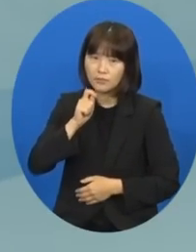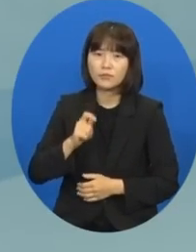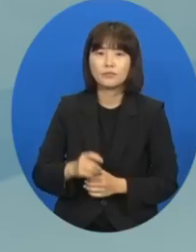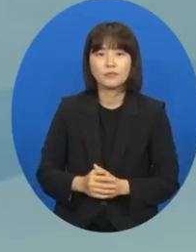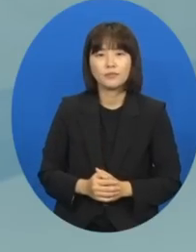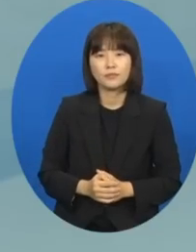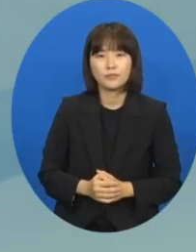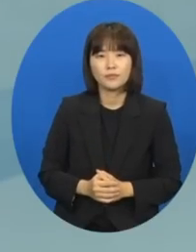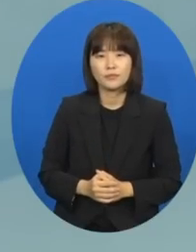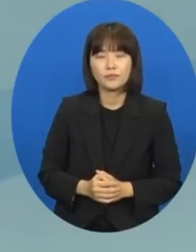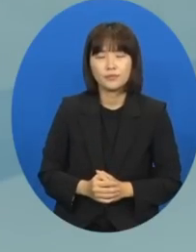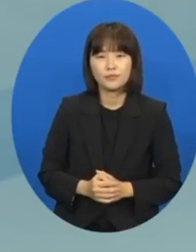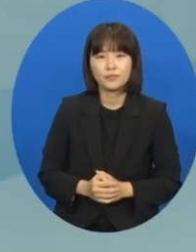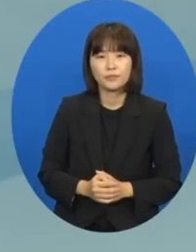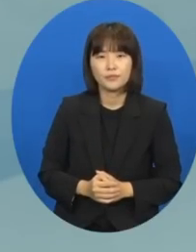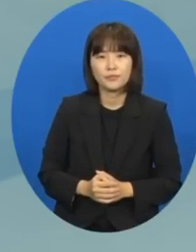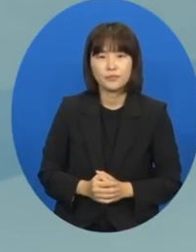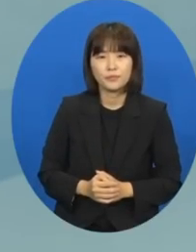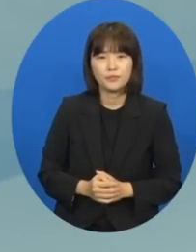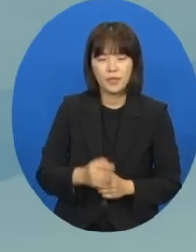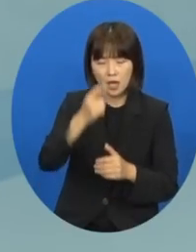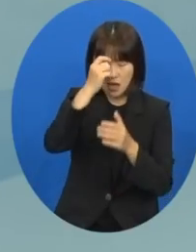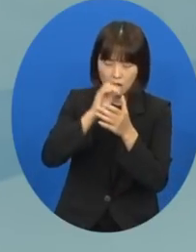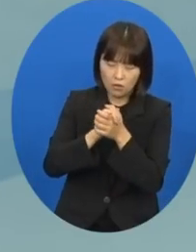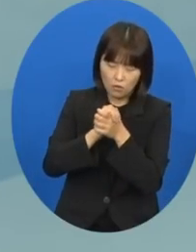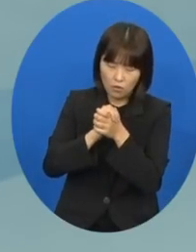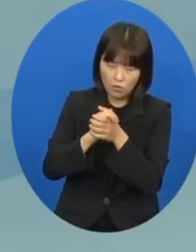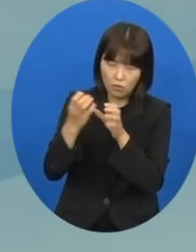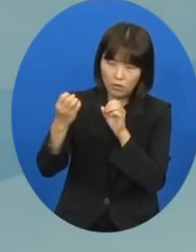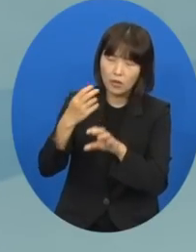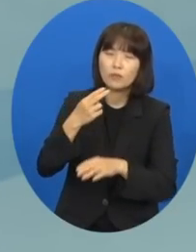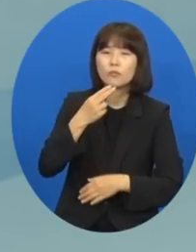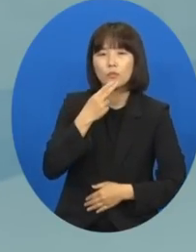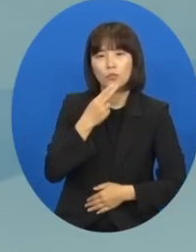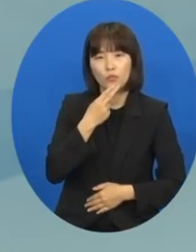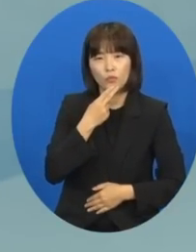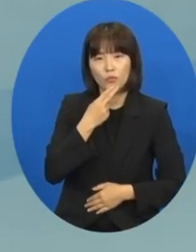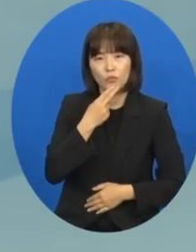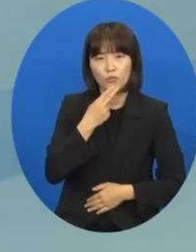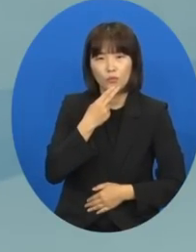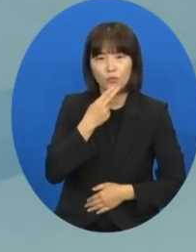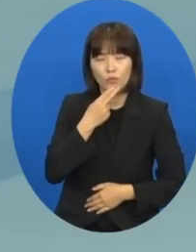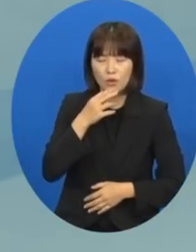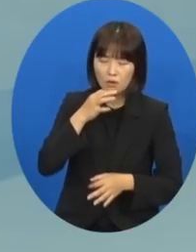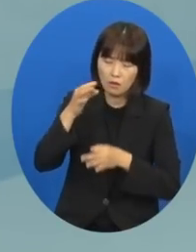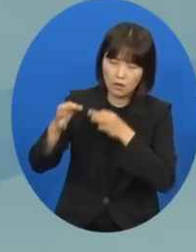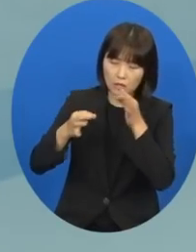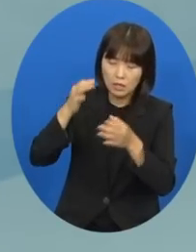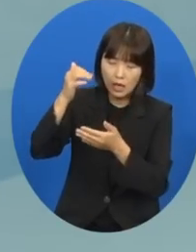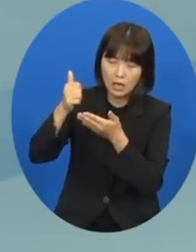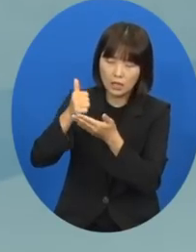겁니다. 아무리 기도를 해도 여러분 응답이 되지 않고 아무리